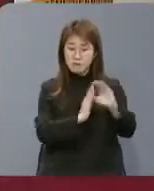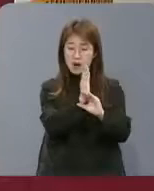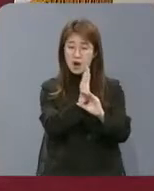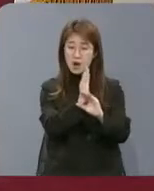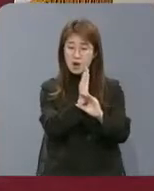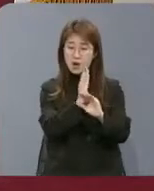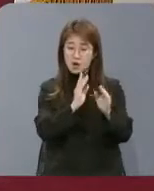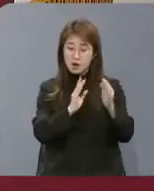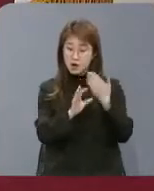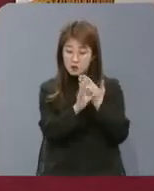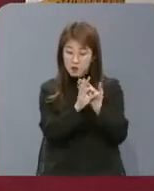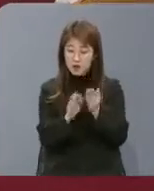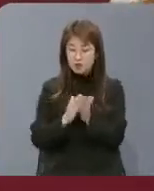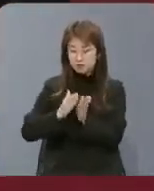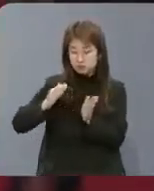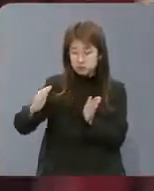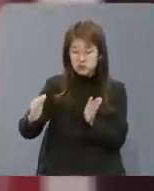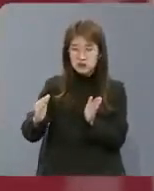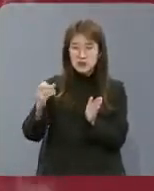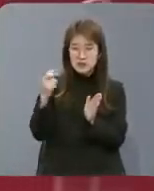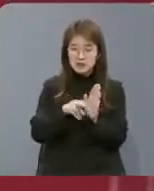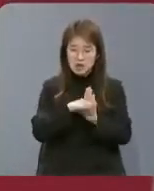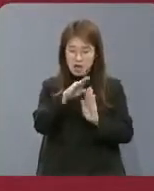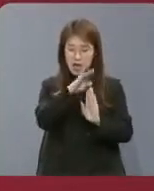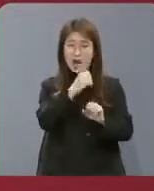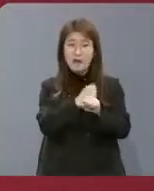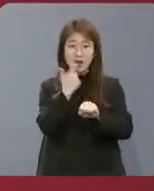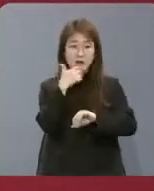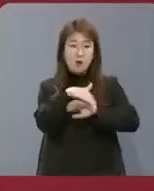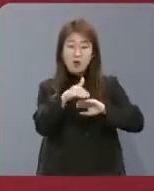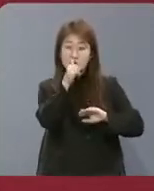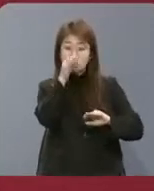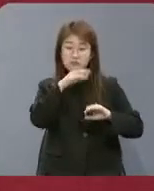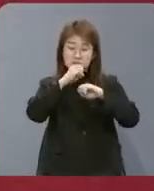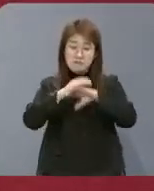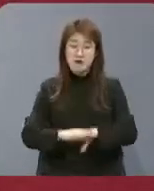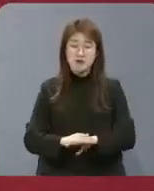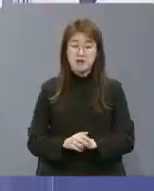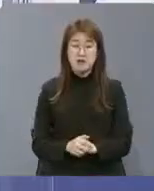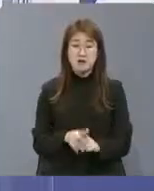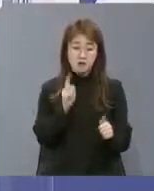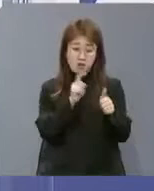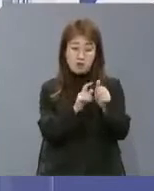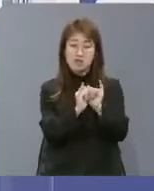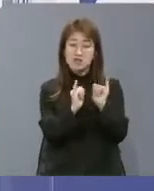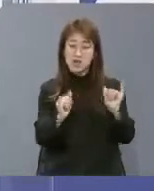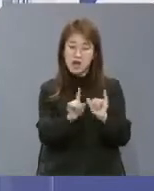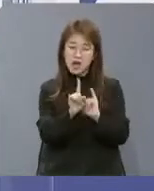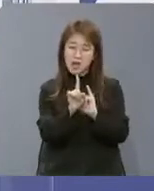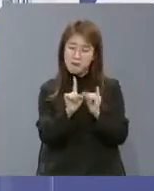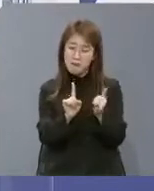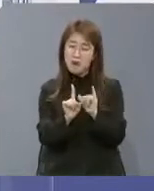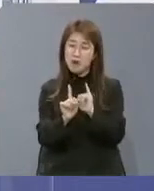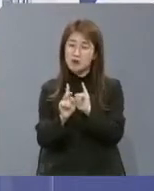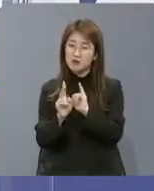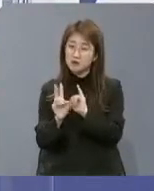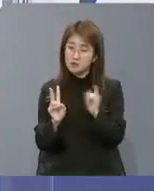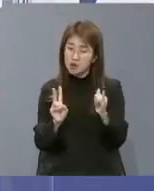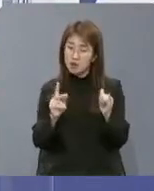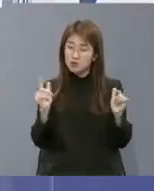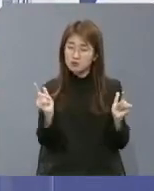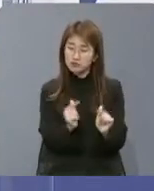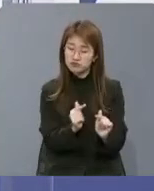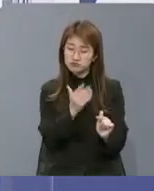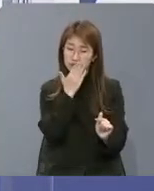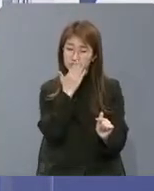경우 거리두기 격상을 검토하겠다는 계획도 사라졌습니다. 확진자는 한두 명 줄여들게 할 수는